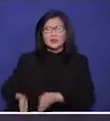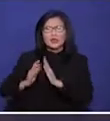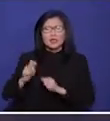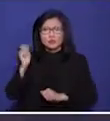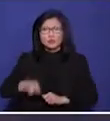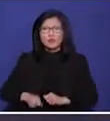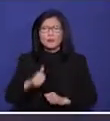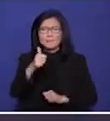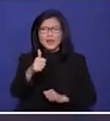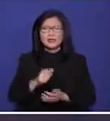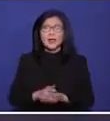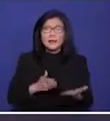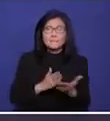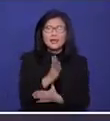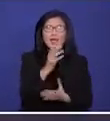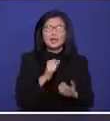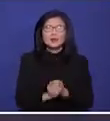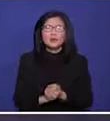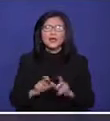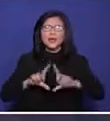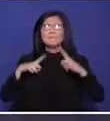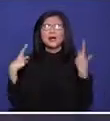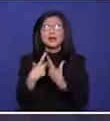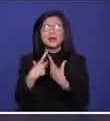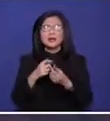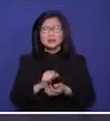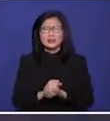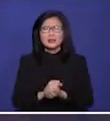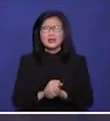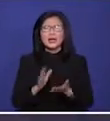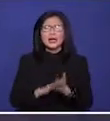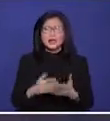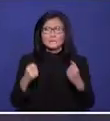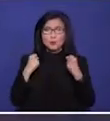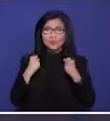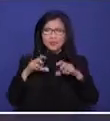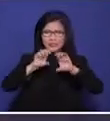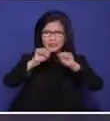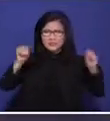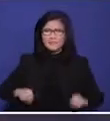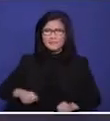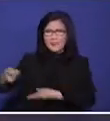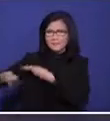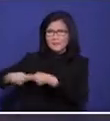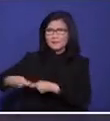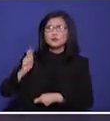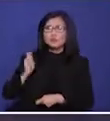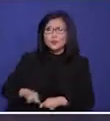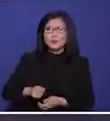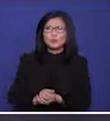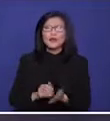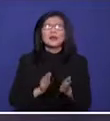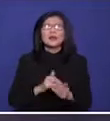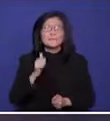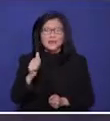melalui reformasi kelembagaan dan penguatan sistem manajemen hukum yang